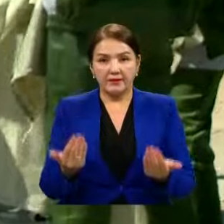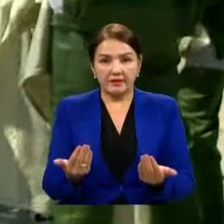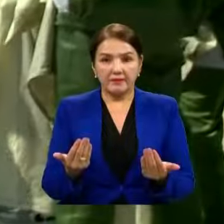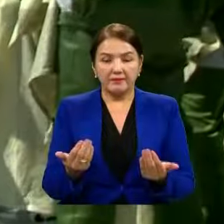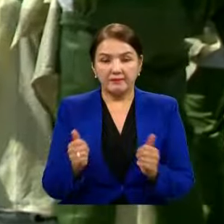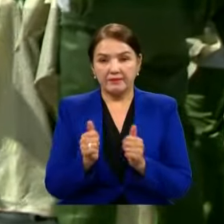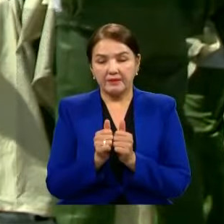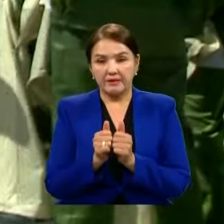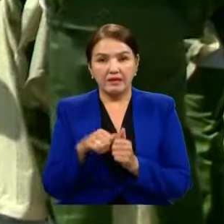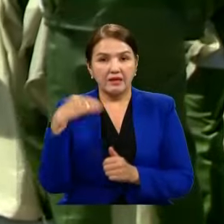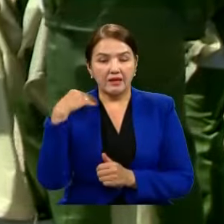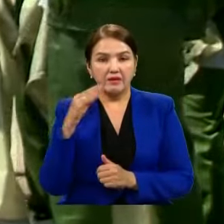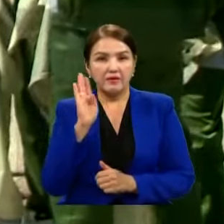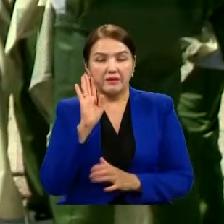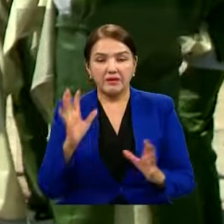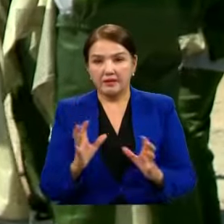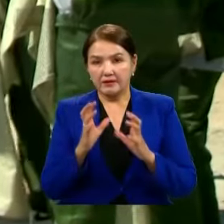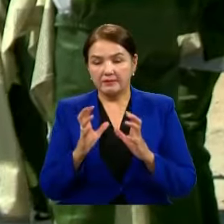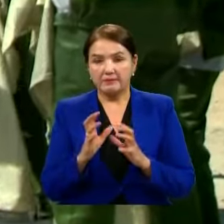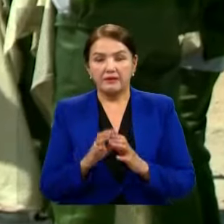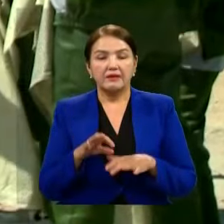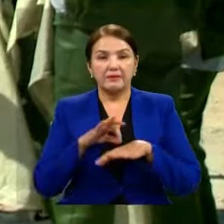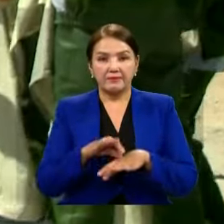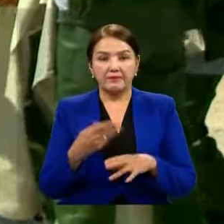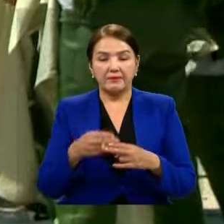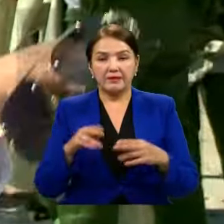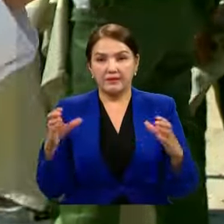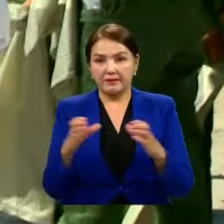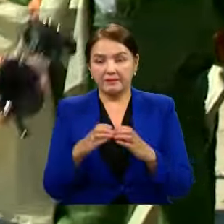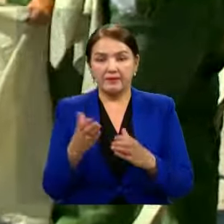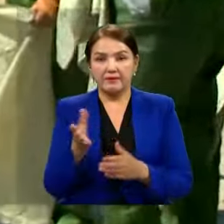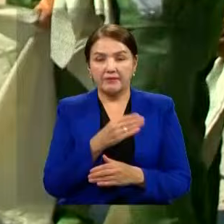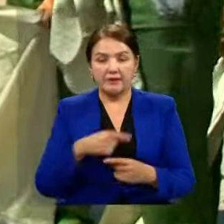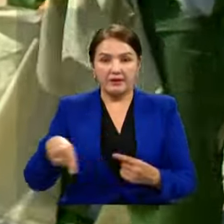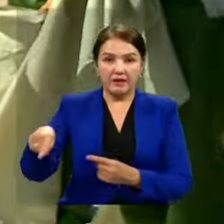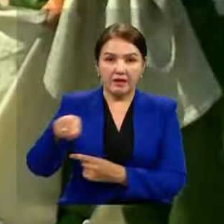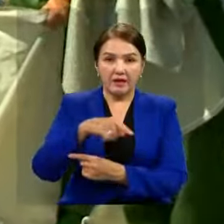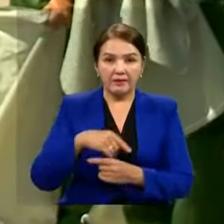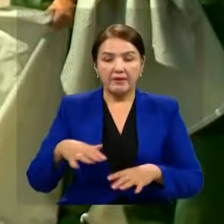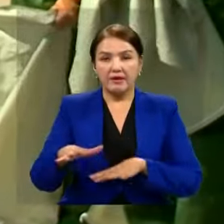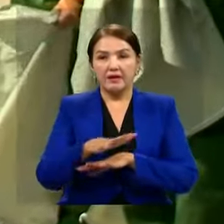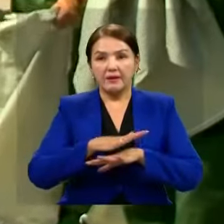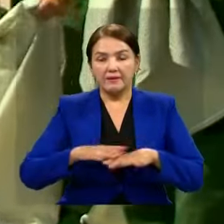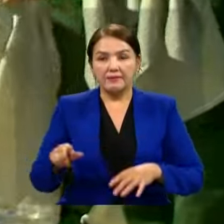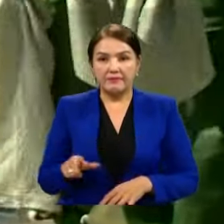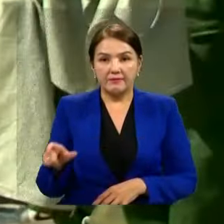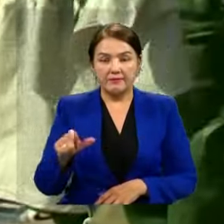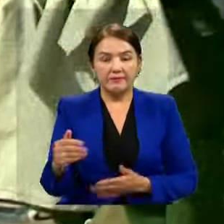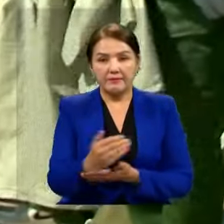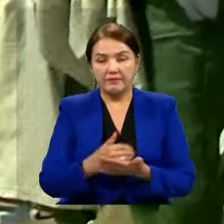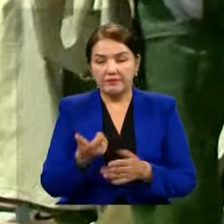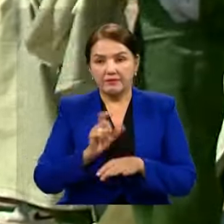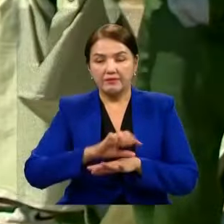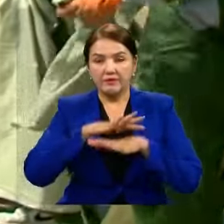возле Актюбинского водохранилища проходит эта акция. Мы обошли территорию прибрежную, собрали очень